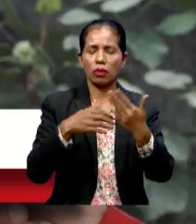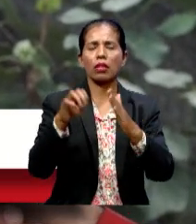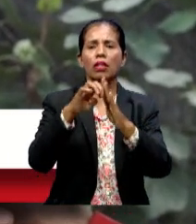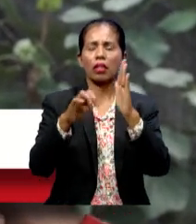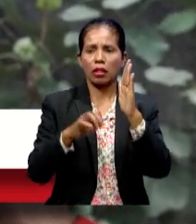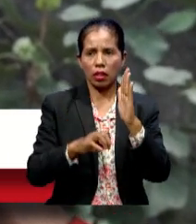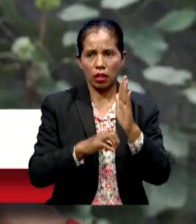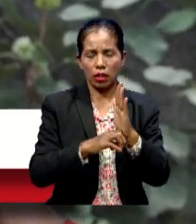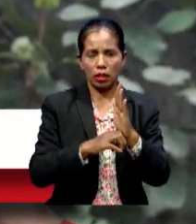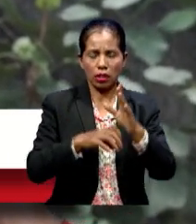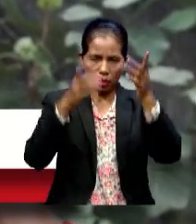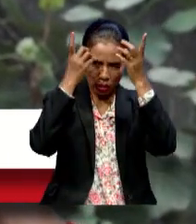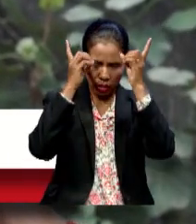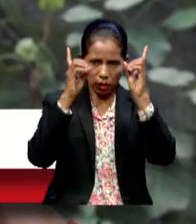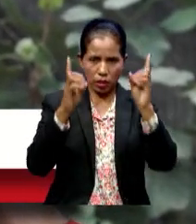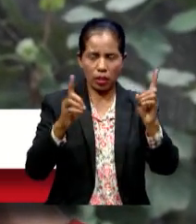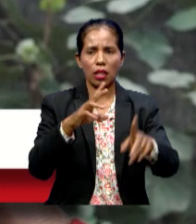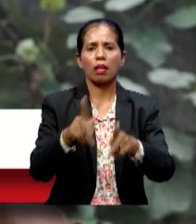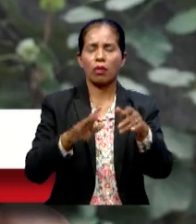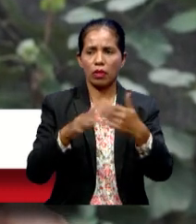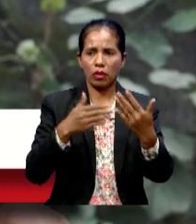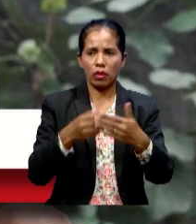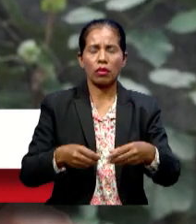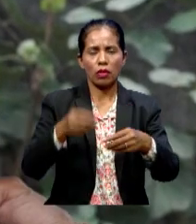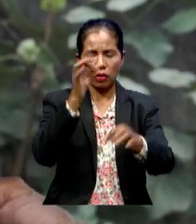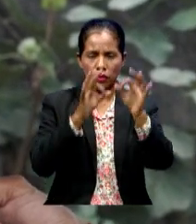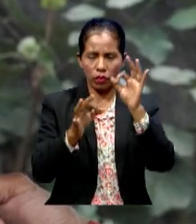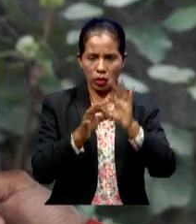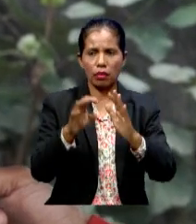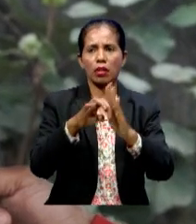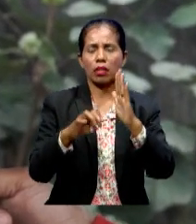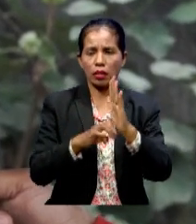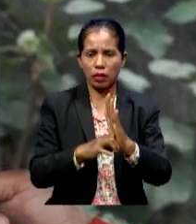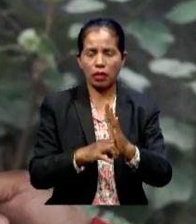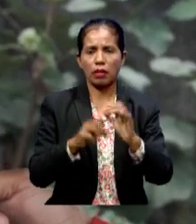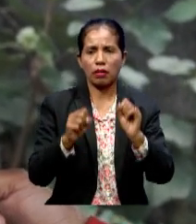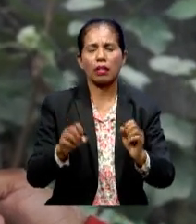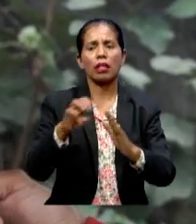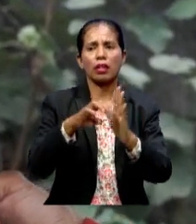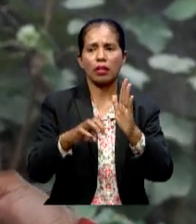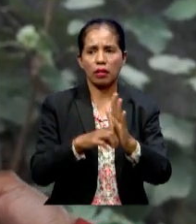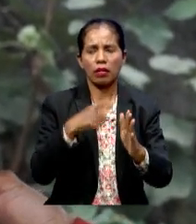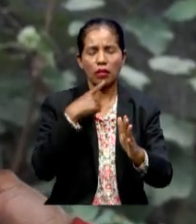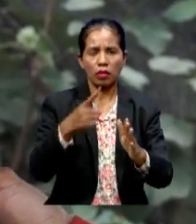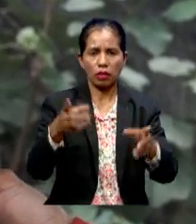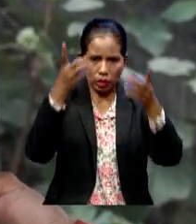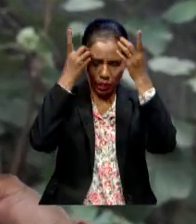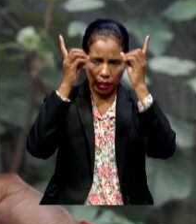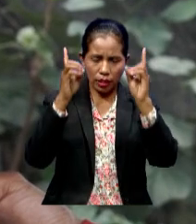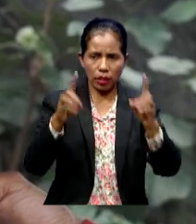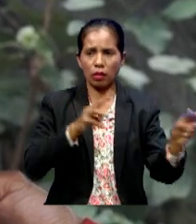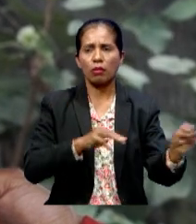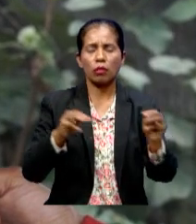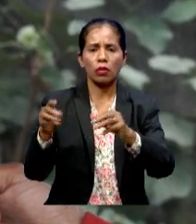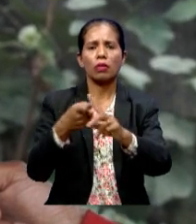ne ne di sire yang katak ni ne po buita kan po piaron ba istaru jenge istar moso ha bai hera istaru ade kata thola desa ne kata tu muras